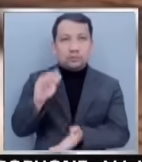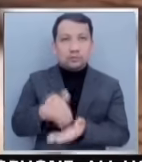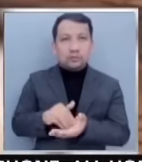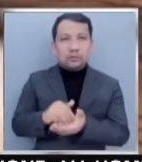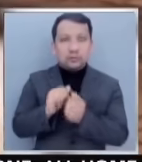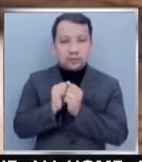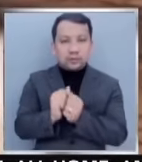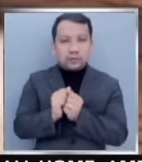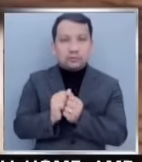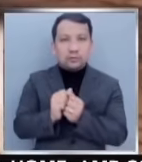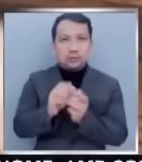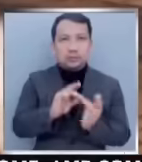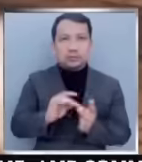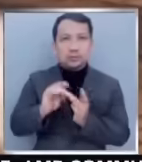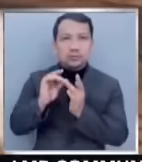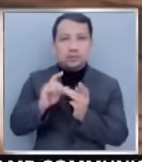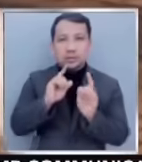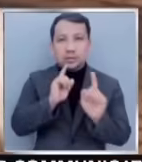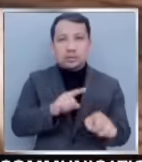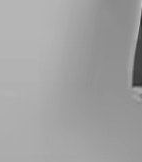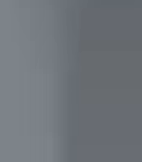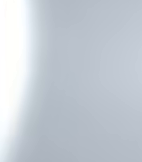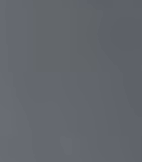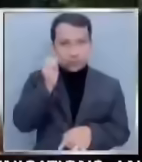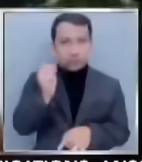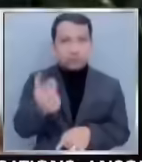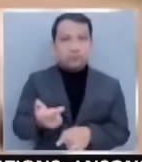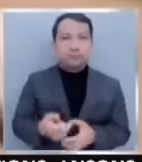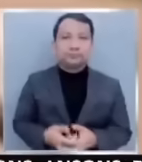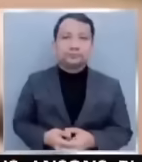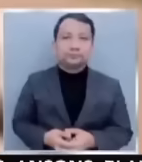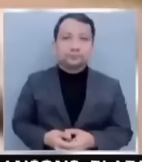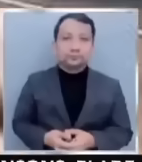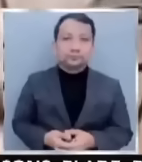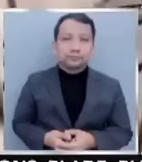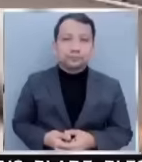ang special report ni Katrina Son.